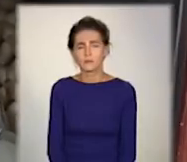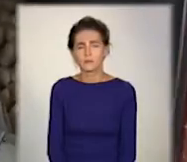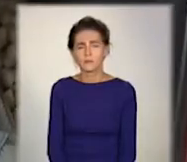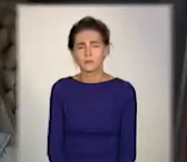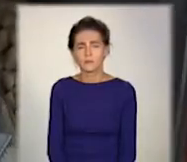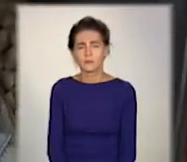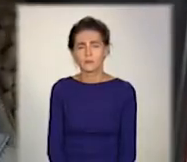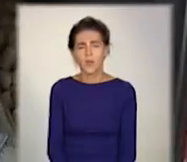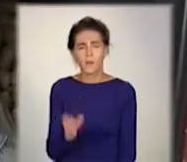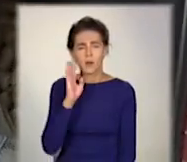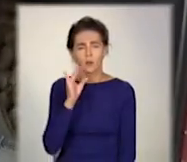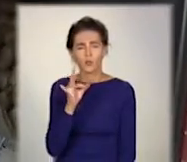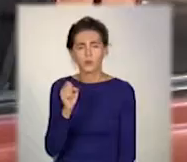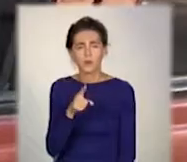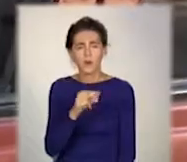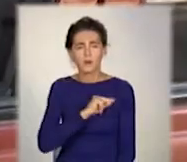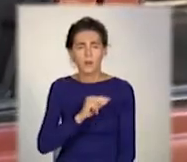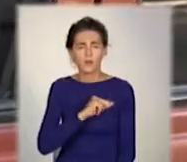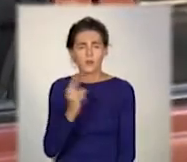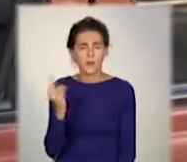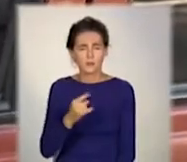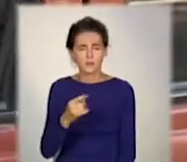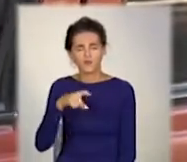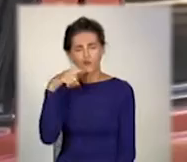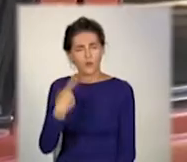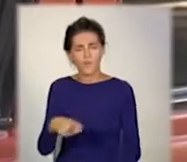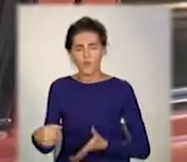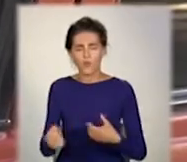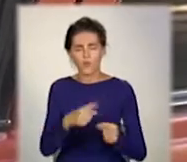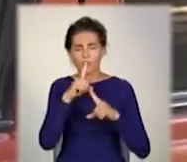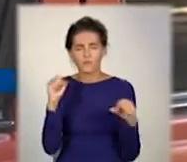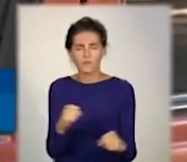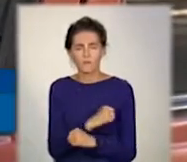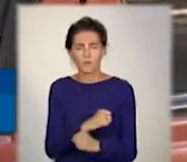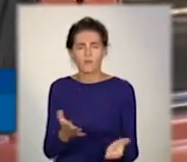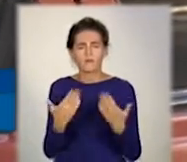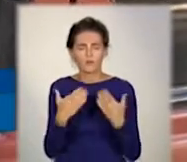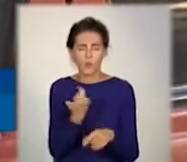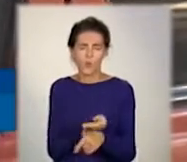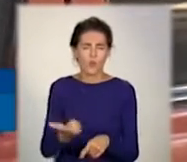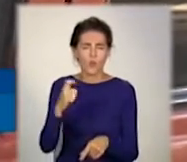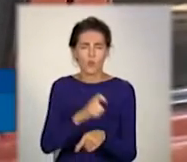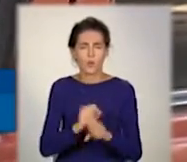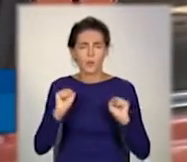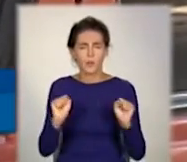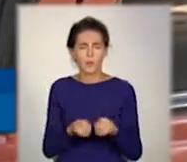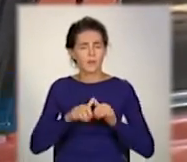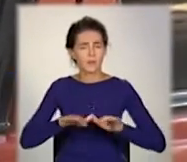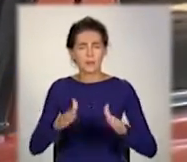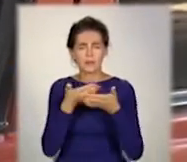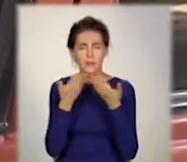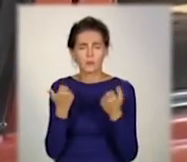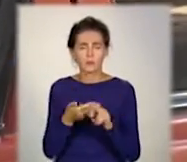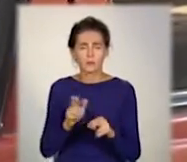Пан Юрій, таксист, каже, у спеку за кермом важко. По машині, як в парилці, кондиціонера немає, так